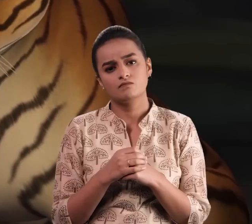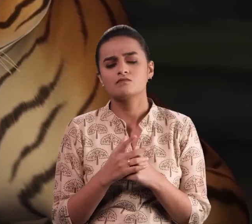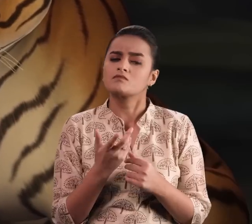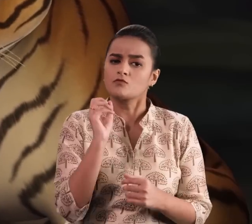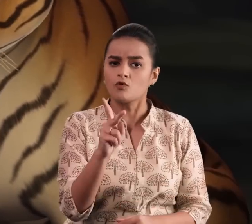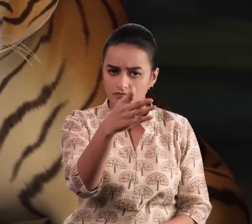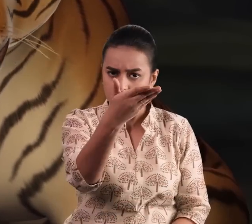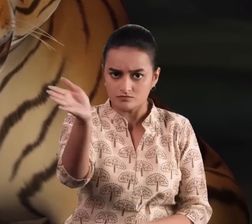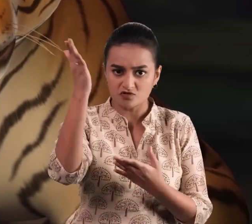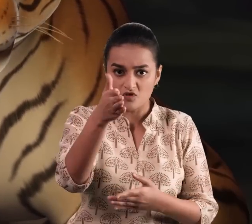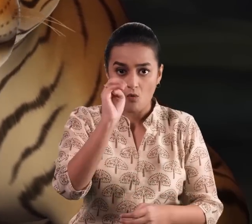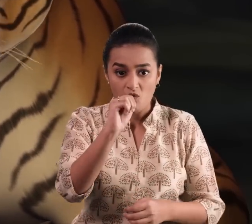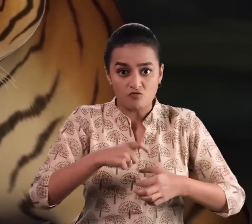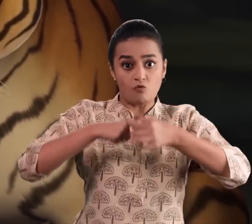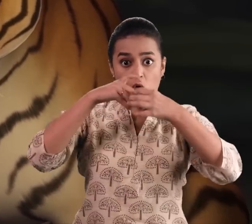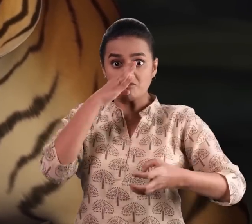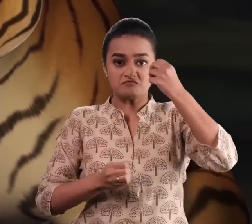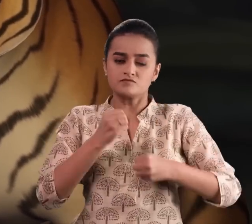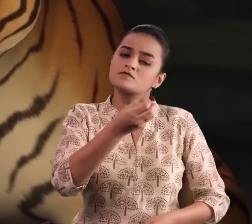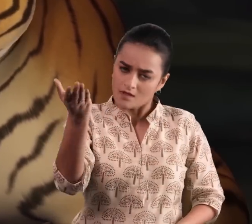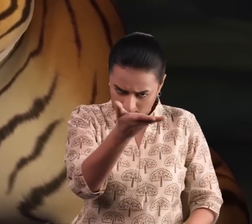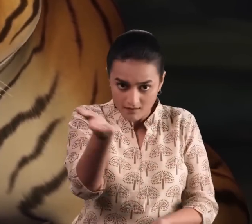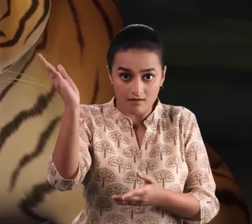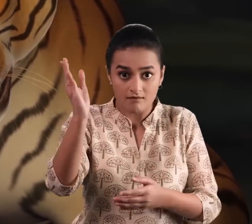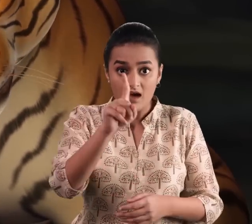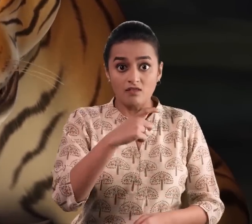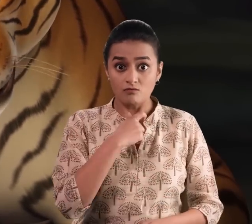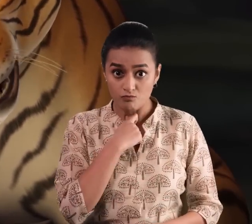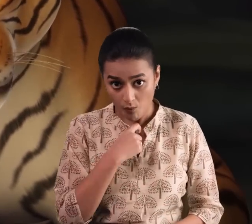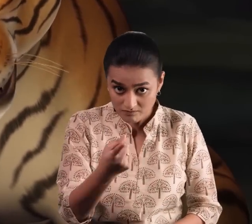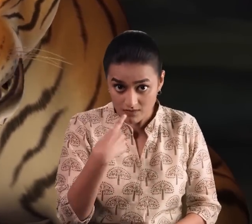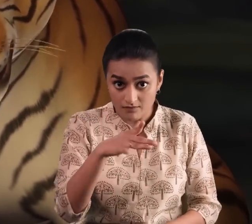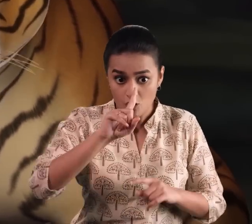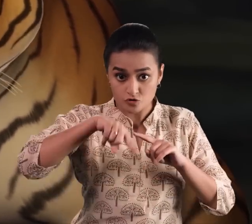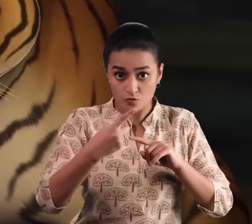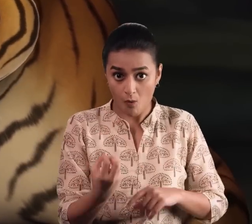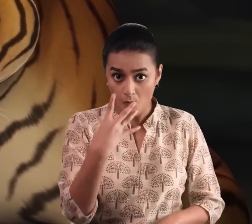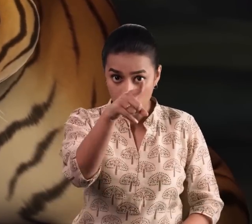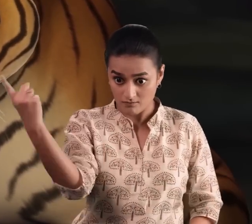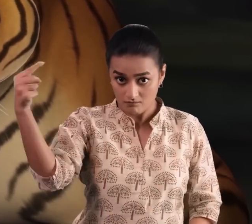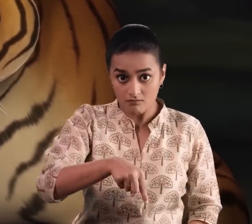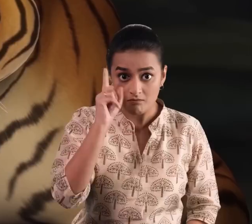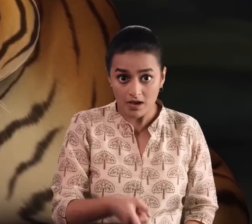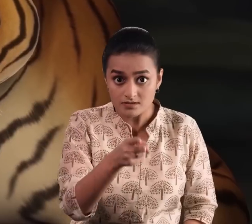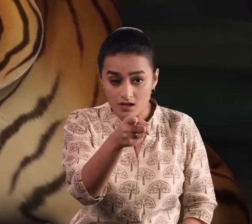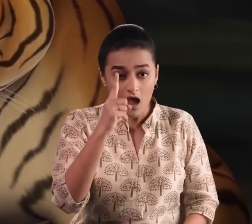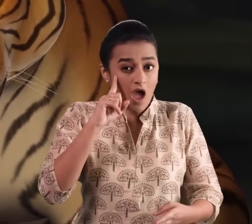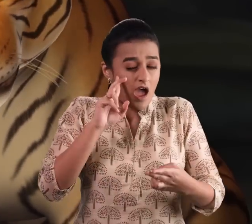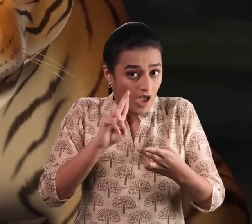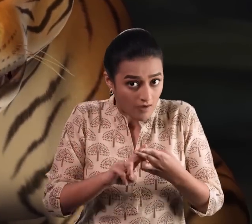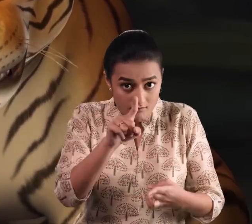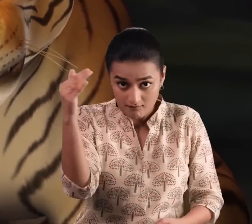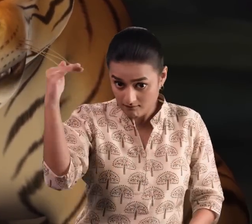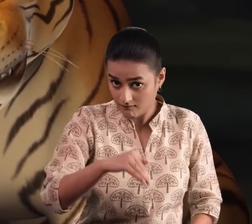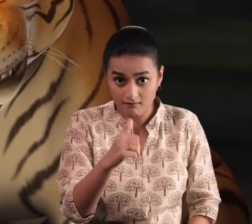तो फिर जाओ और पिलाओ अपना पौष्टिक दूध अपनी बच्ची को, और अपने वचन के मुताबिक कल सुबह तक यहाँ वापस आ जाना। अगर